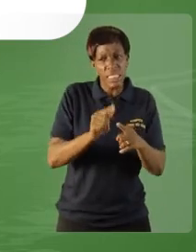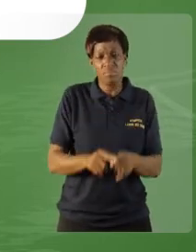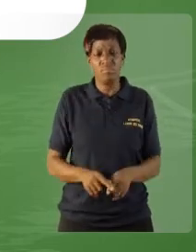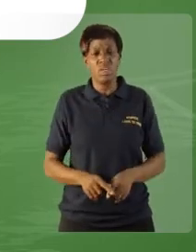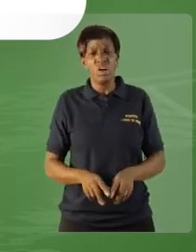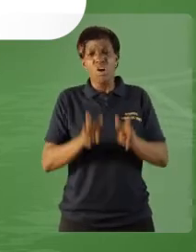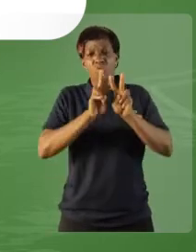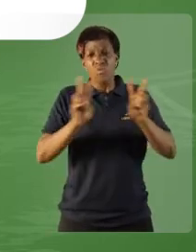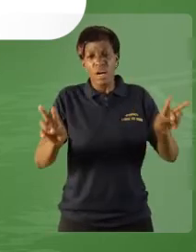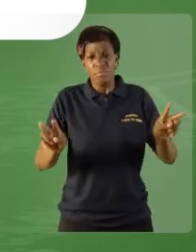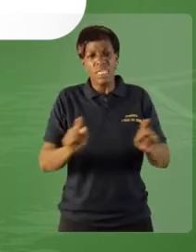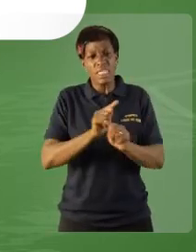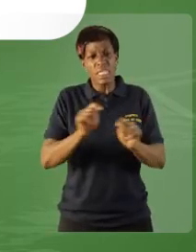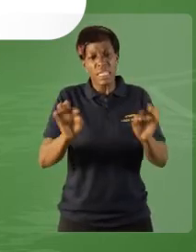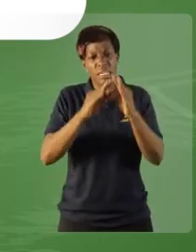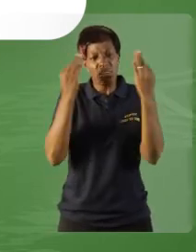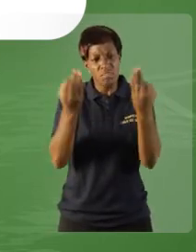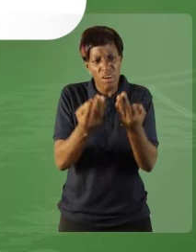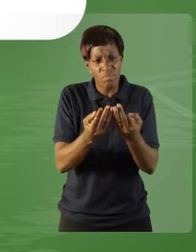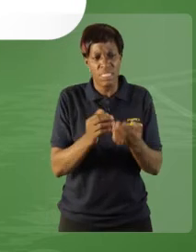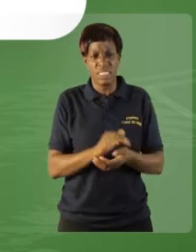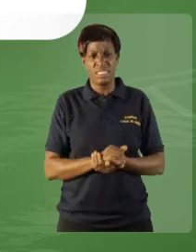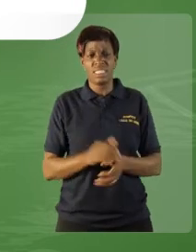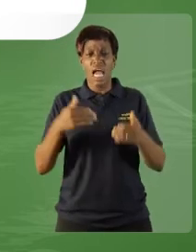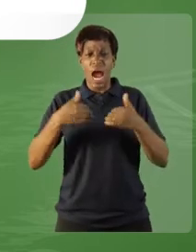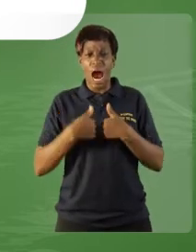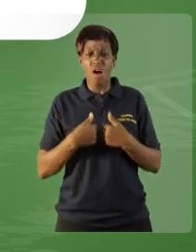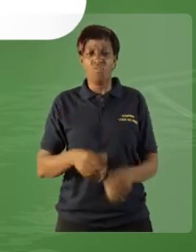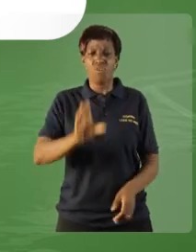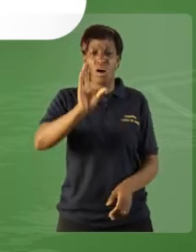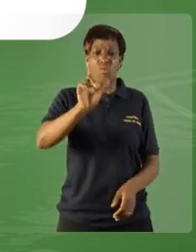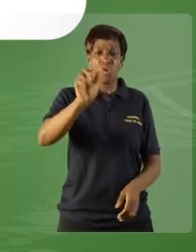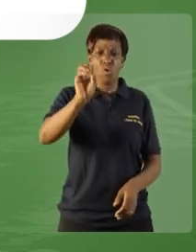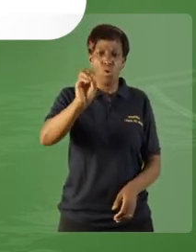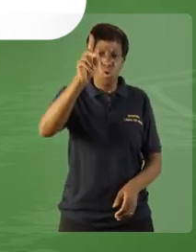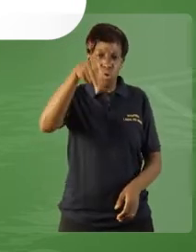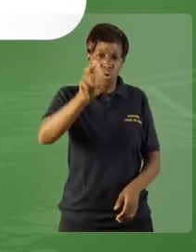très familier. Nous avons la clope, nous avons accro,